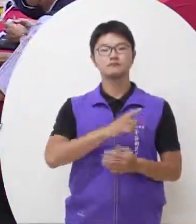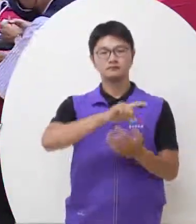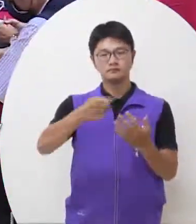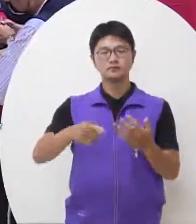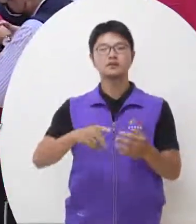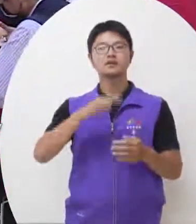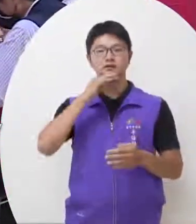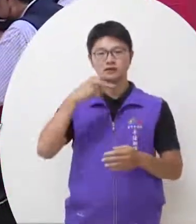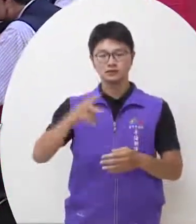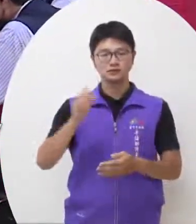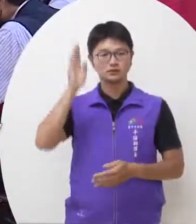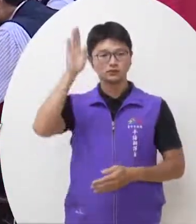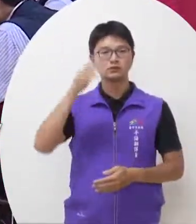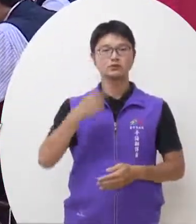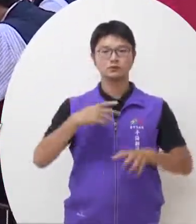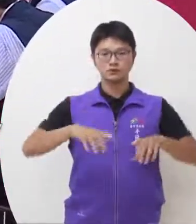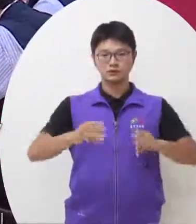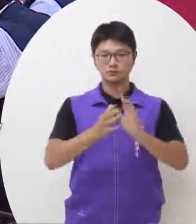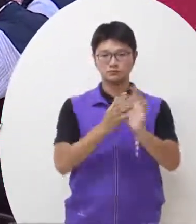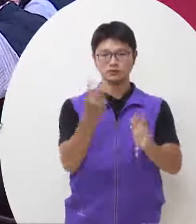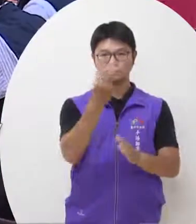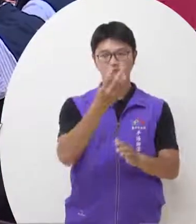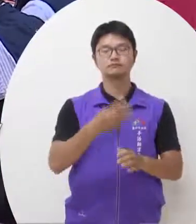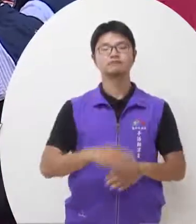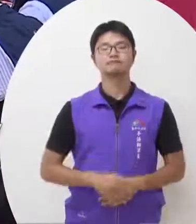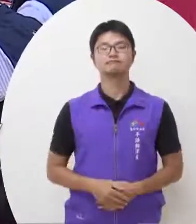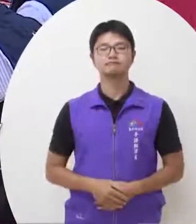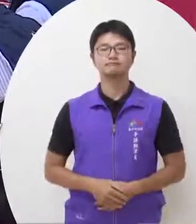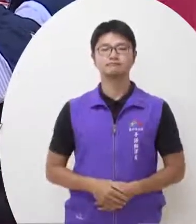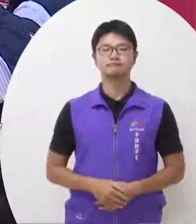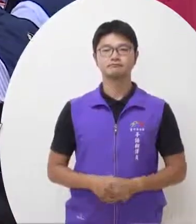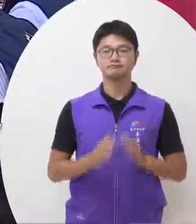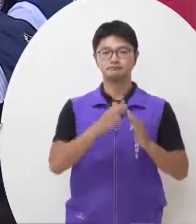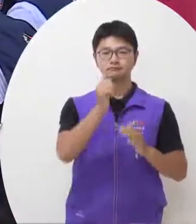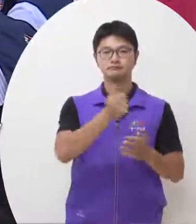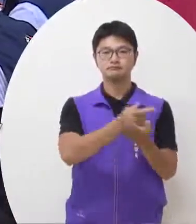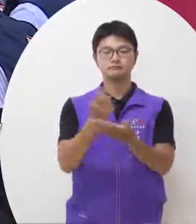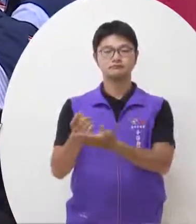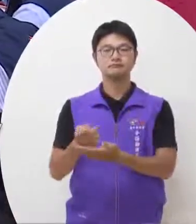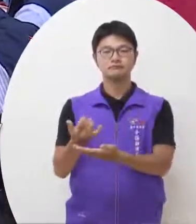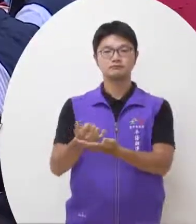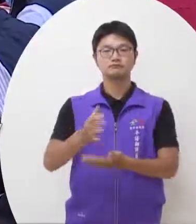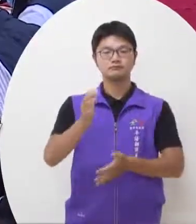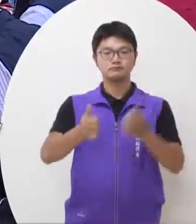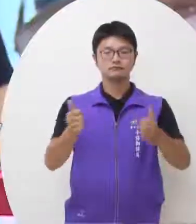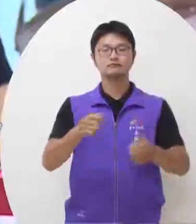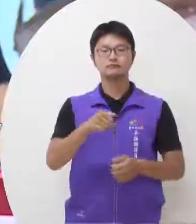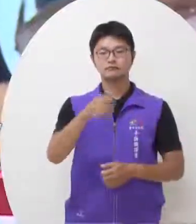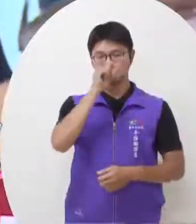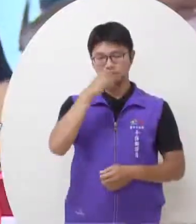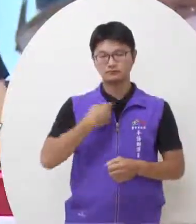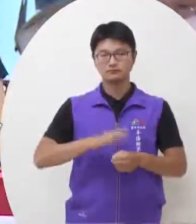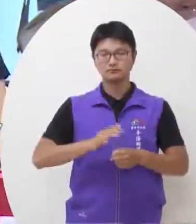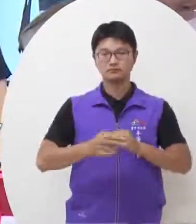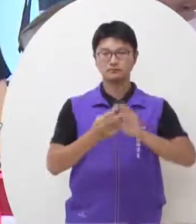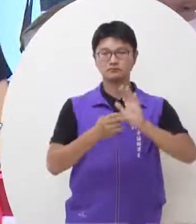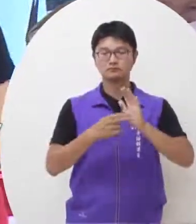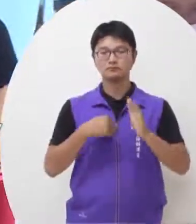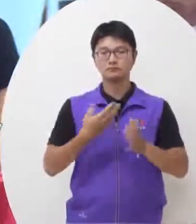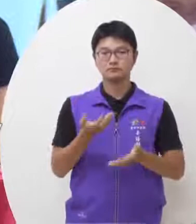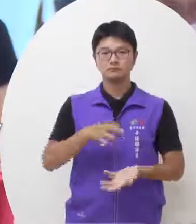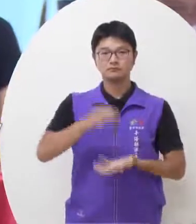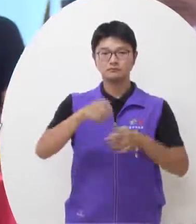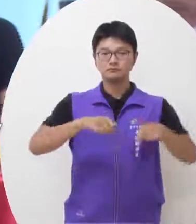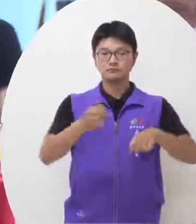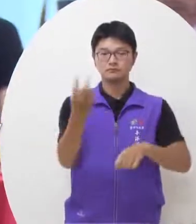没关系，我先把前面三位排定哈，谢谢。 啊，市长各位贵宾哈，我补充一下，刚才我是提两个案，可